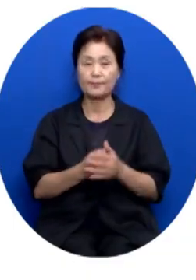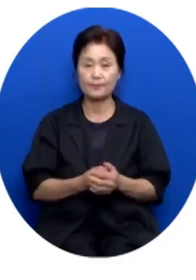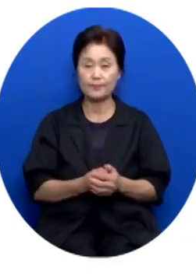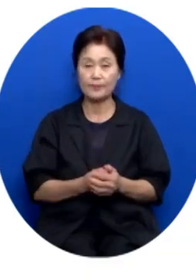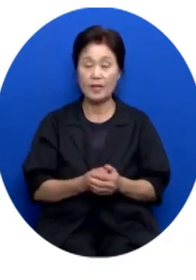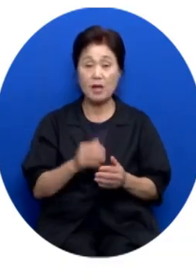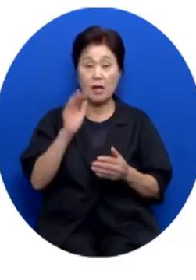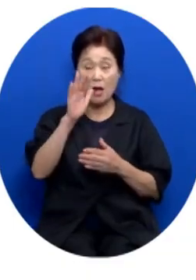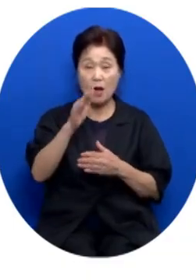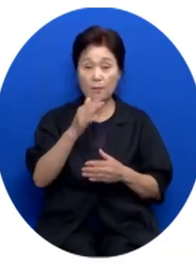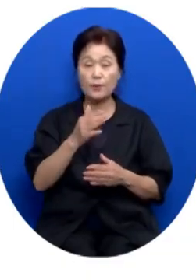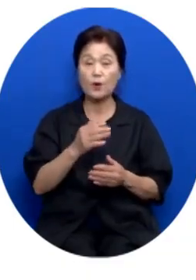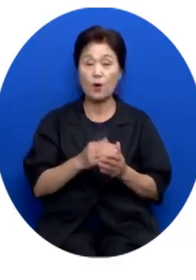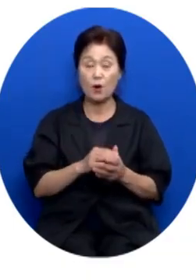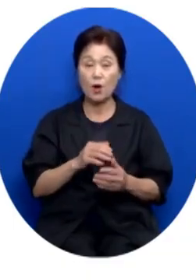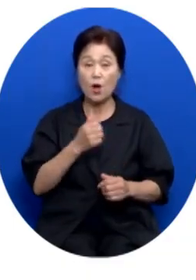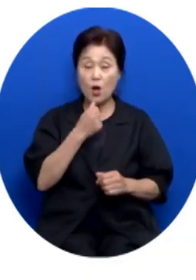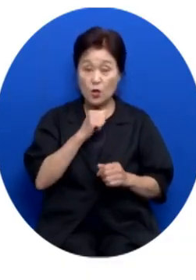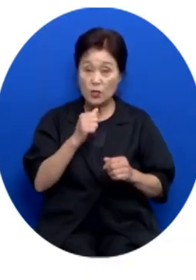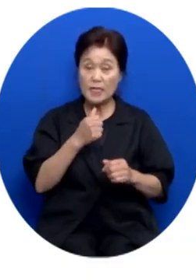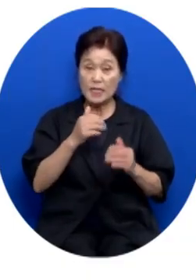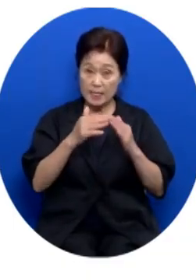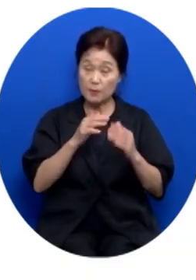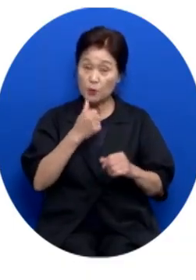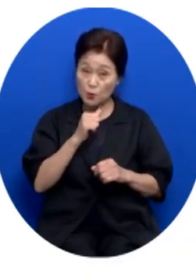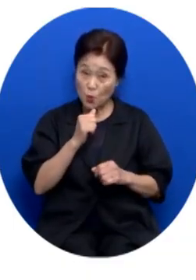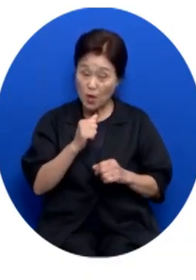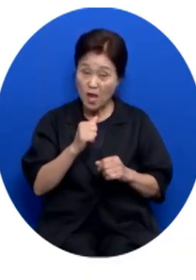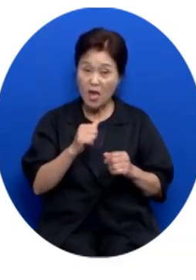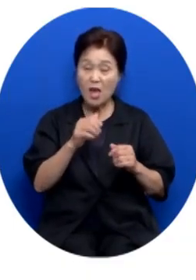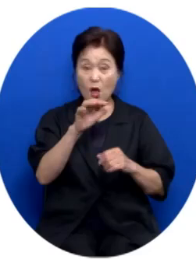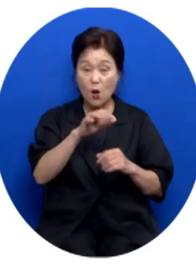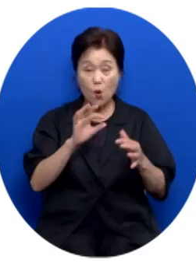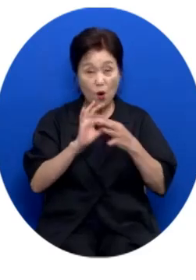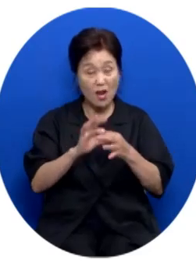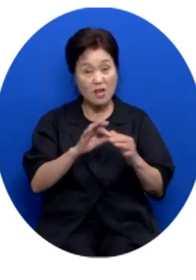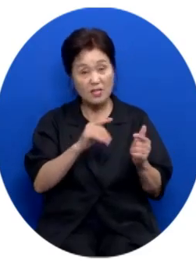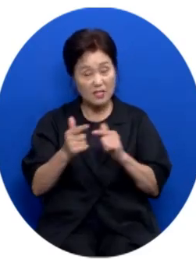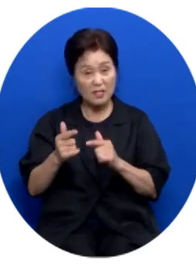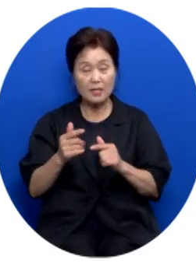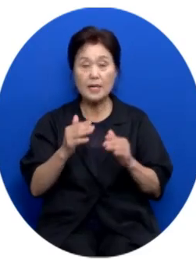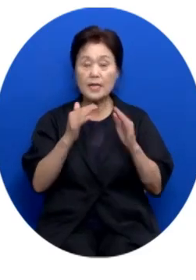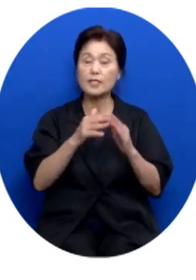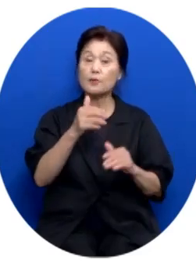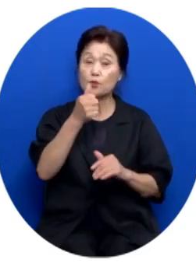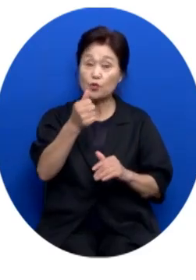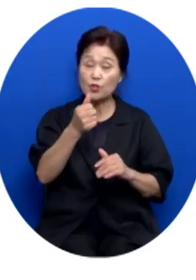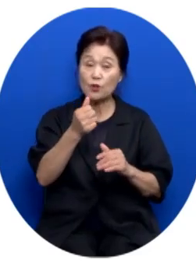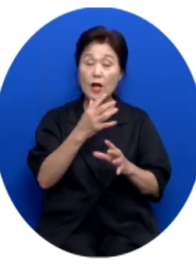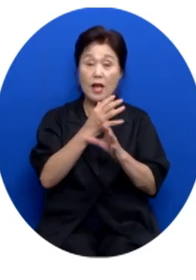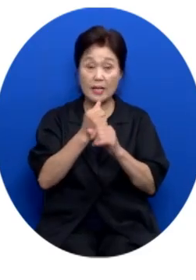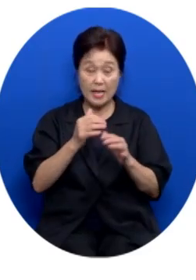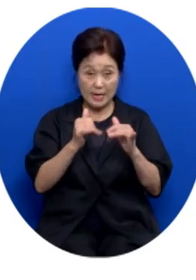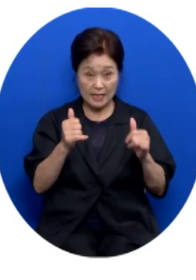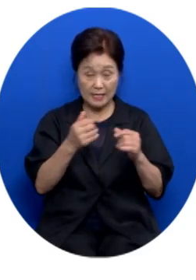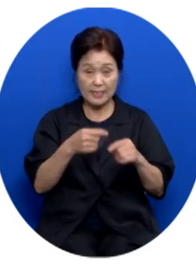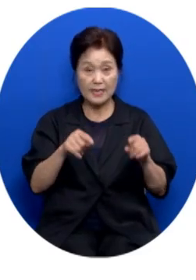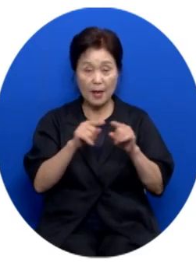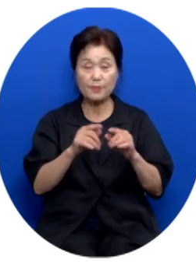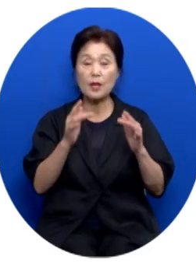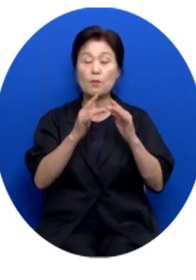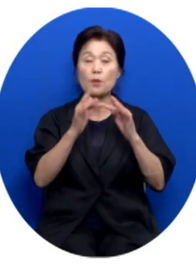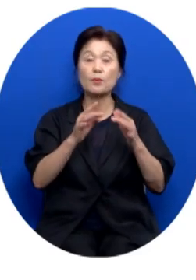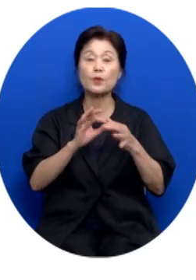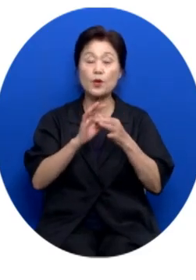국토부는 앞으로 중개업소 등 임대차 계약을 체결한 자리에서 임대인과 임차인이 모바일로 바로 신고할 수 있도록 해